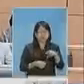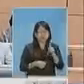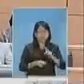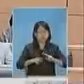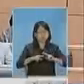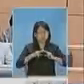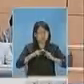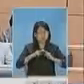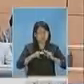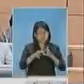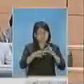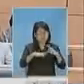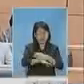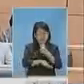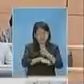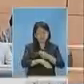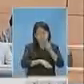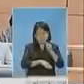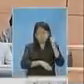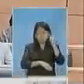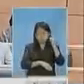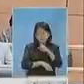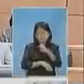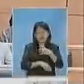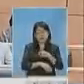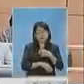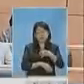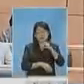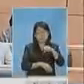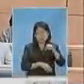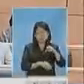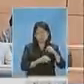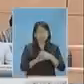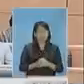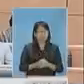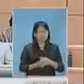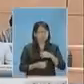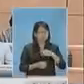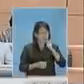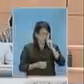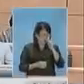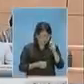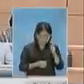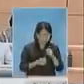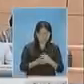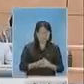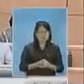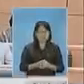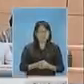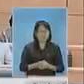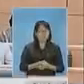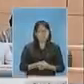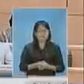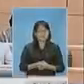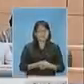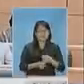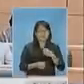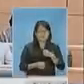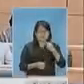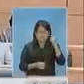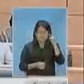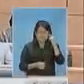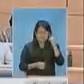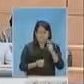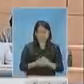เมืองไปไม่ได้ใช่หรือไม่ด้วยความเคารพเถอะครับท่านประธานผมว่าไม่มี่ะครับ